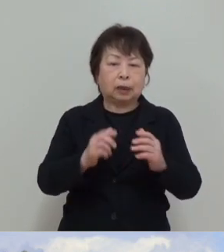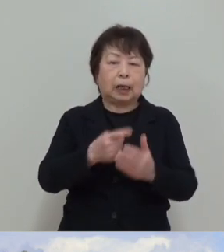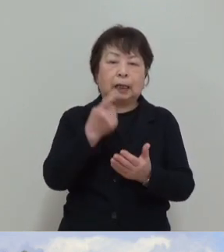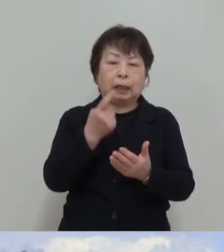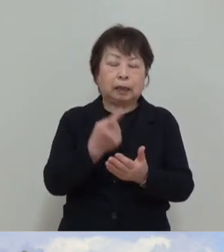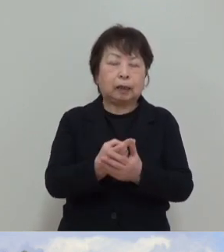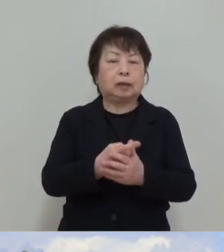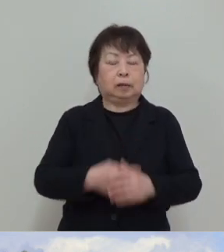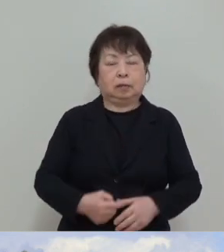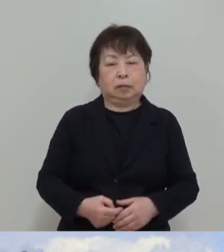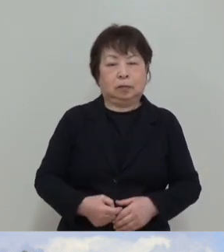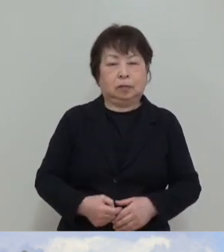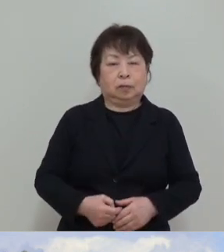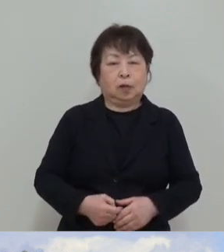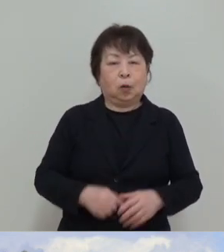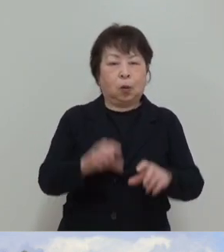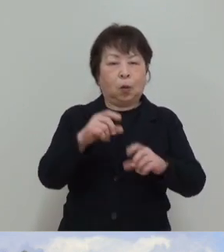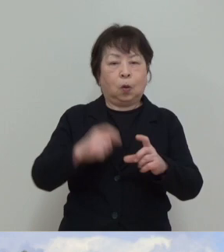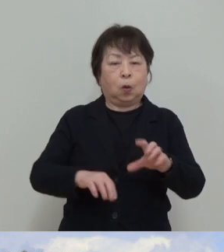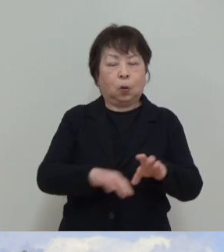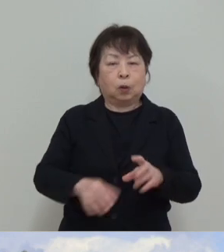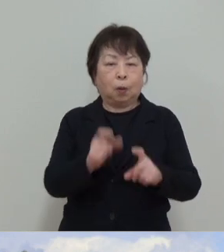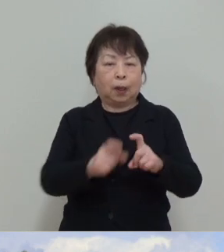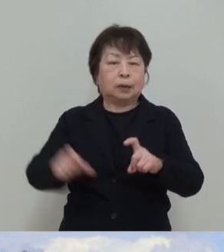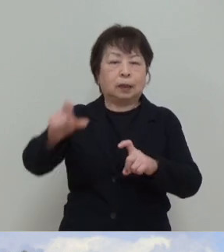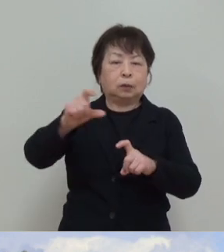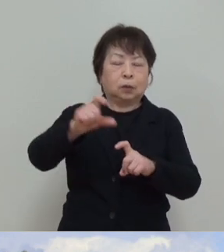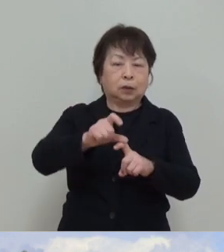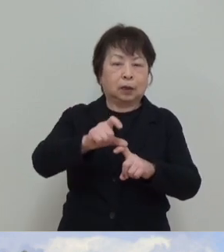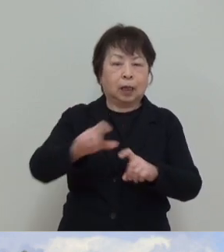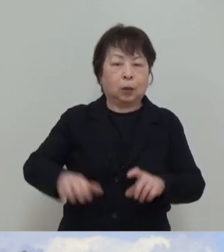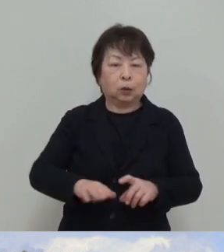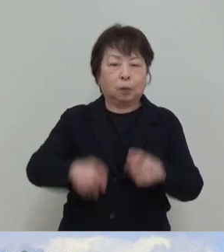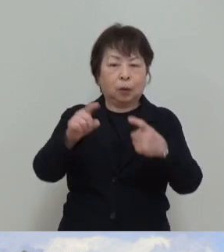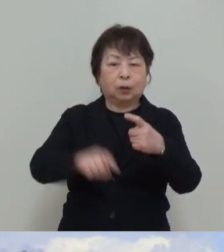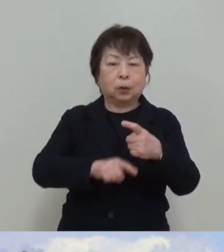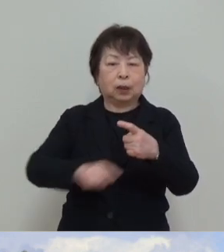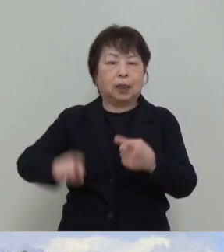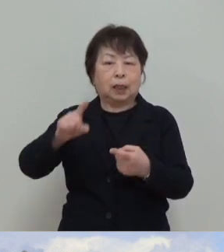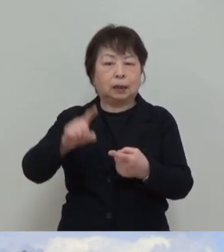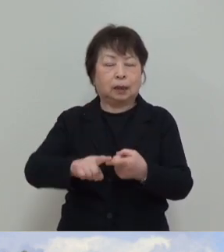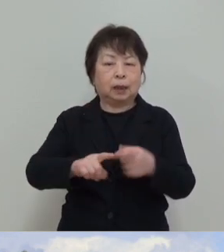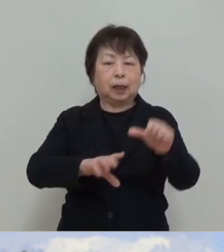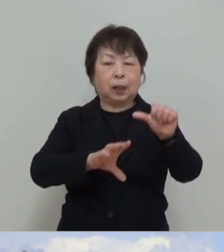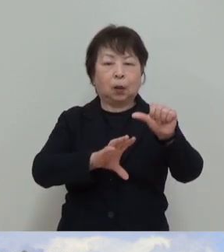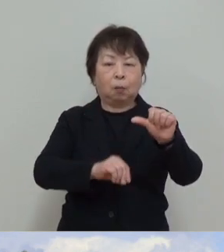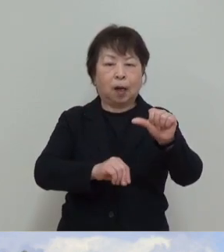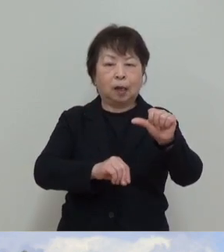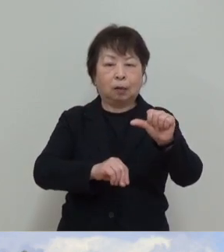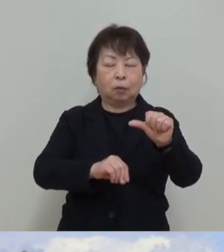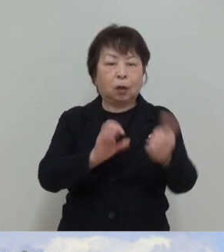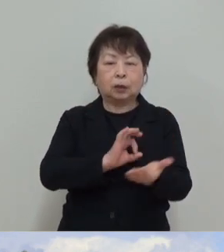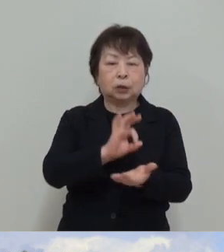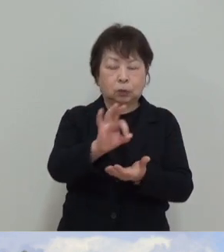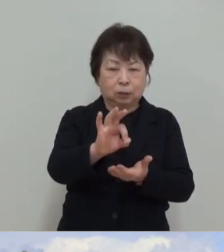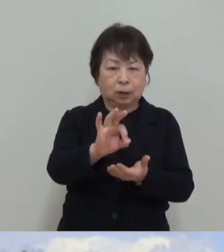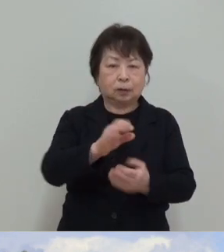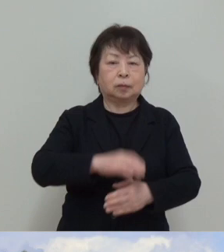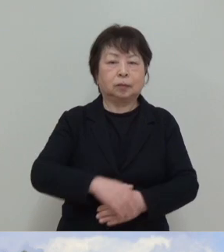り、子ども加算としてお子さん1人当たり5万円も支給します